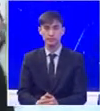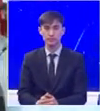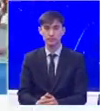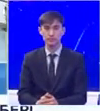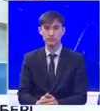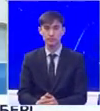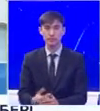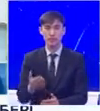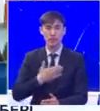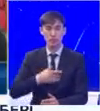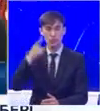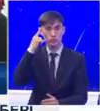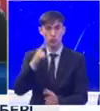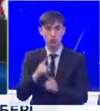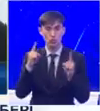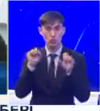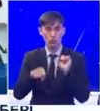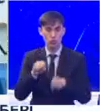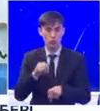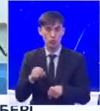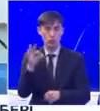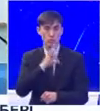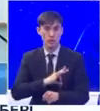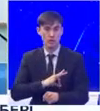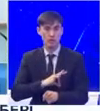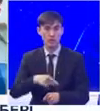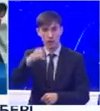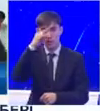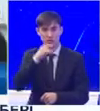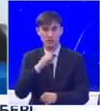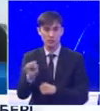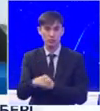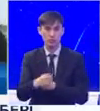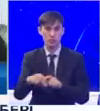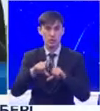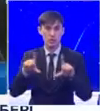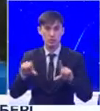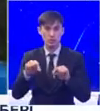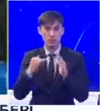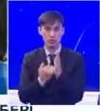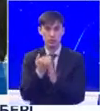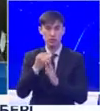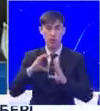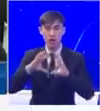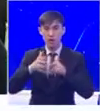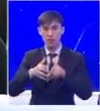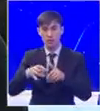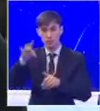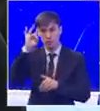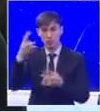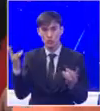миссия. Менің ойымша бұл үлкен мүмкіндік. Осыны пайдаланып, Қазақстандық көгалдағы хоккей мектебінің деңгейін әлемдік аренада таныту